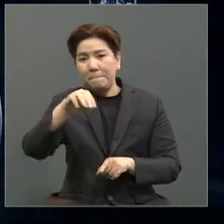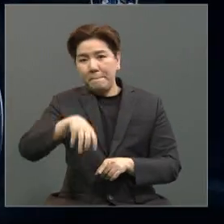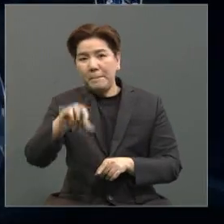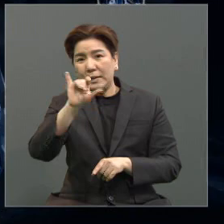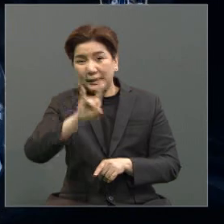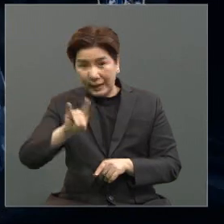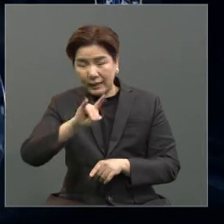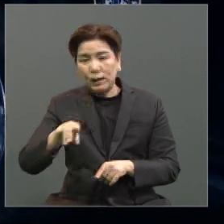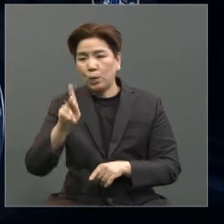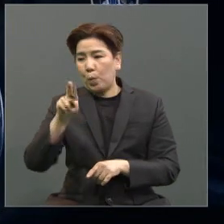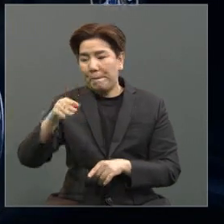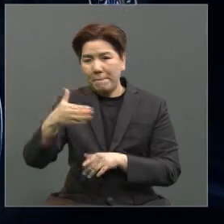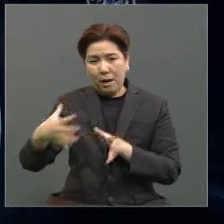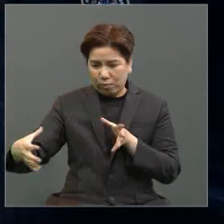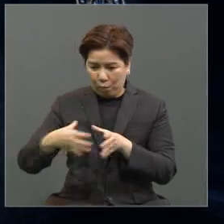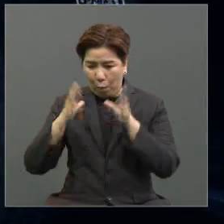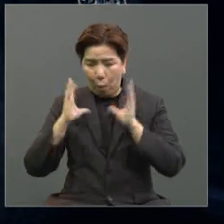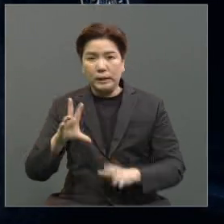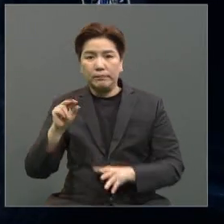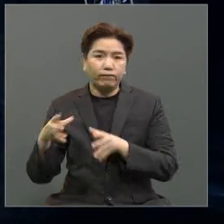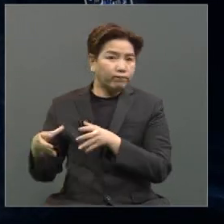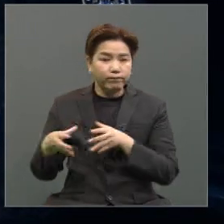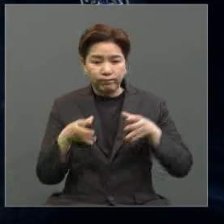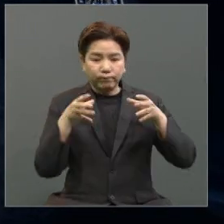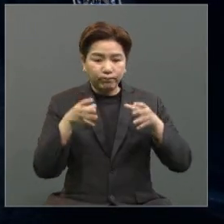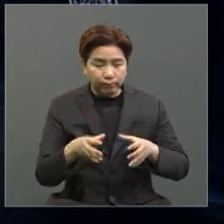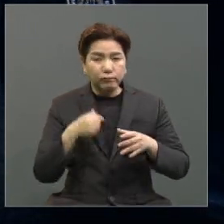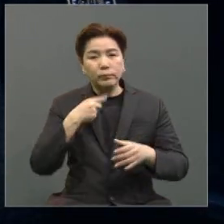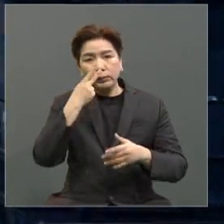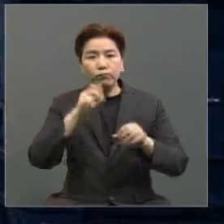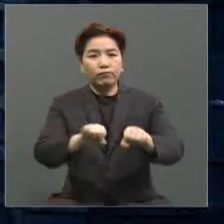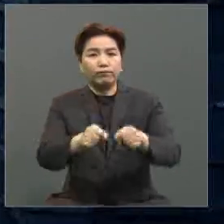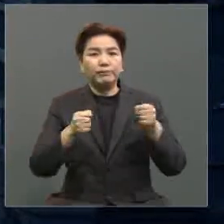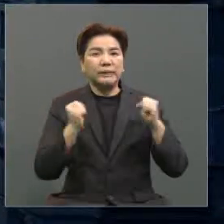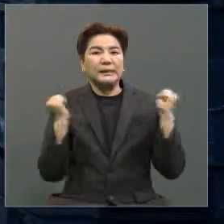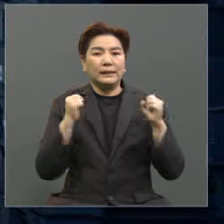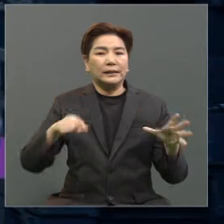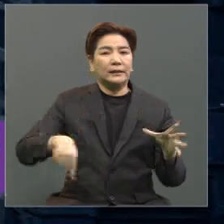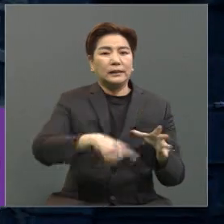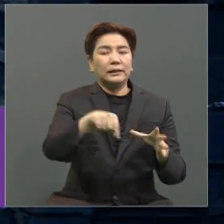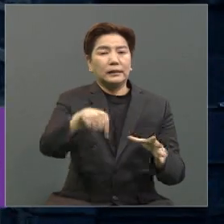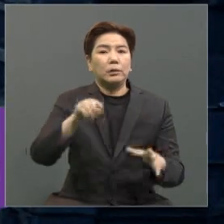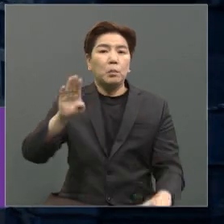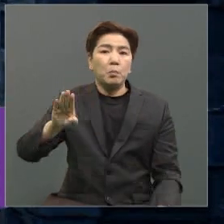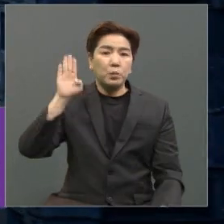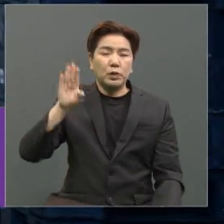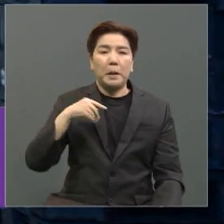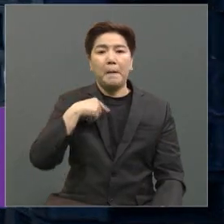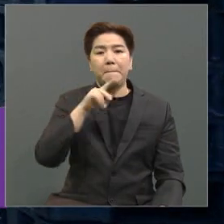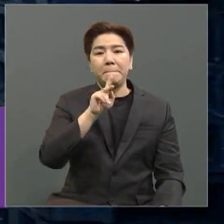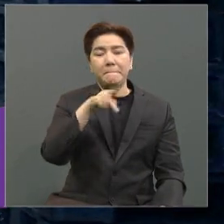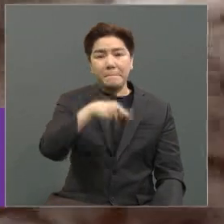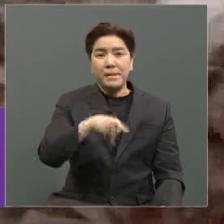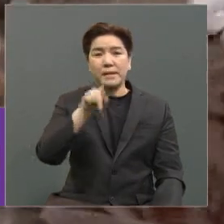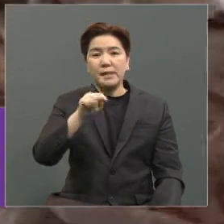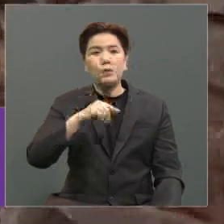กรมประมงก็ด้วยทั้งหมดนี่นำกันไป 30กว่านายเลยนะฮะลงพื้นที่ไปตรวจสอบห้องเย็นที่นี่บริษัท PPเช